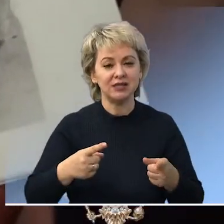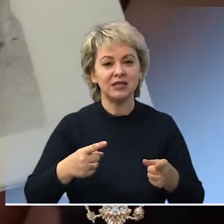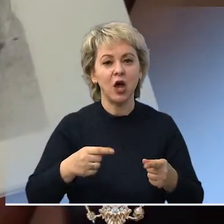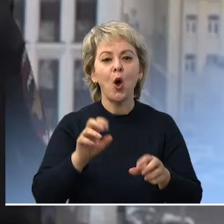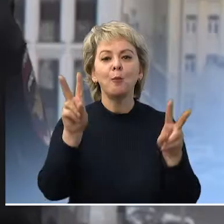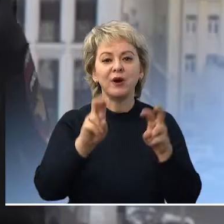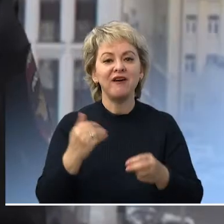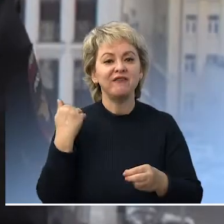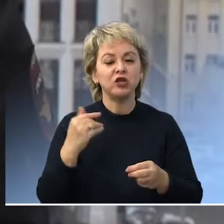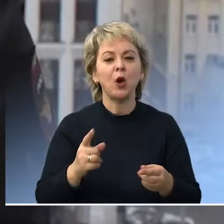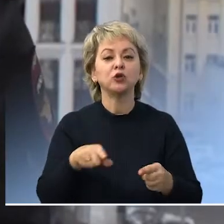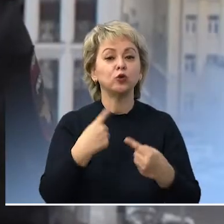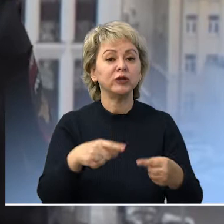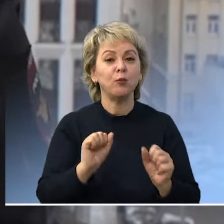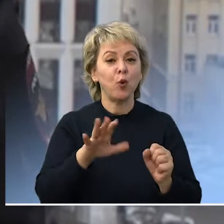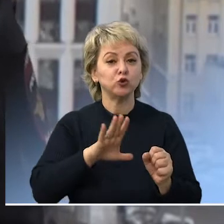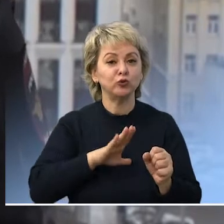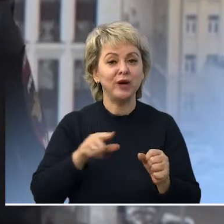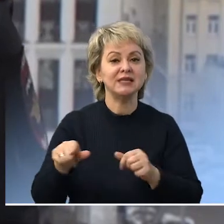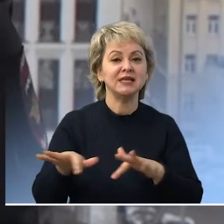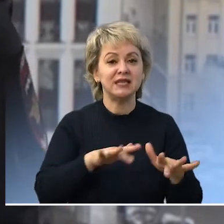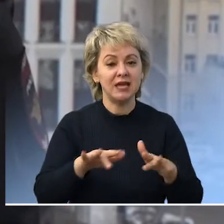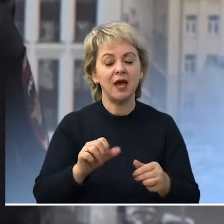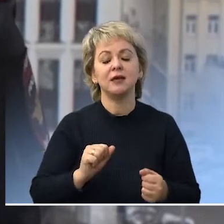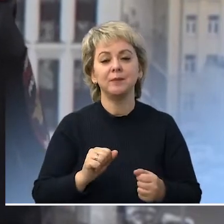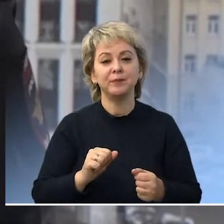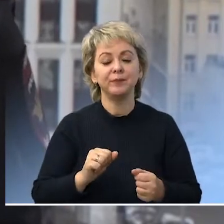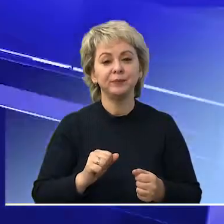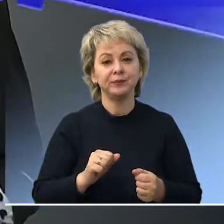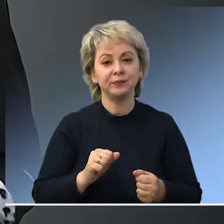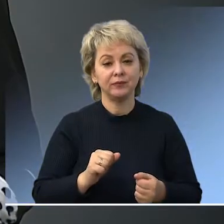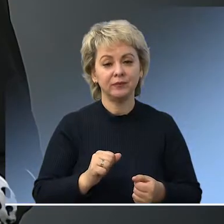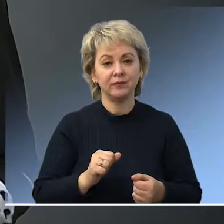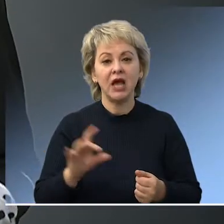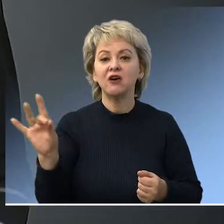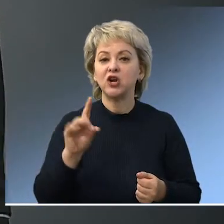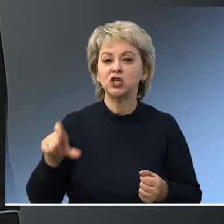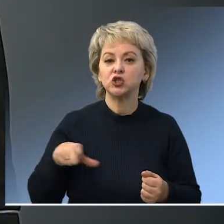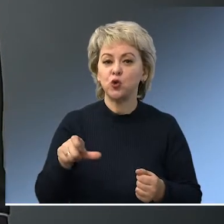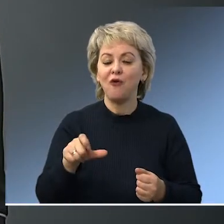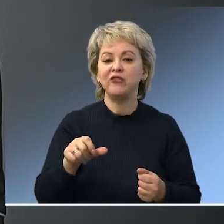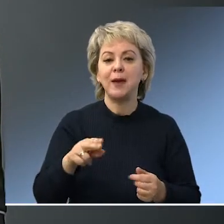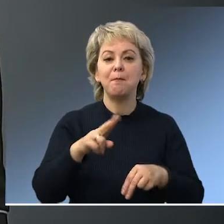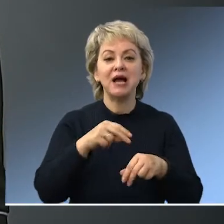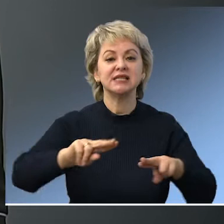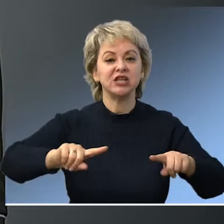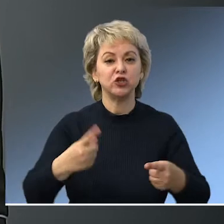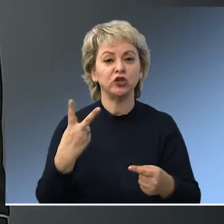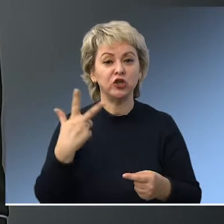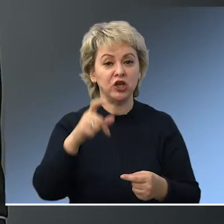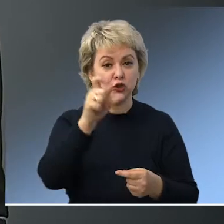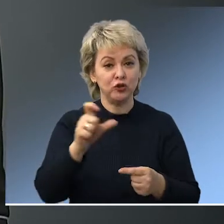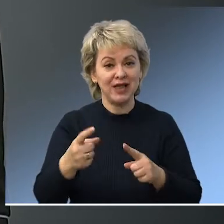ареста. Проверяется их причастность к аналогичным противоправным деяниям. В Ростове-на-Дону полицейские задержали